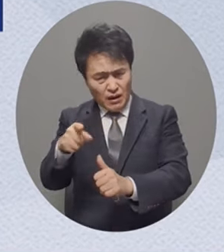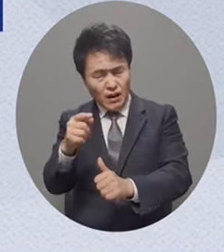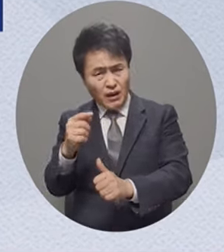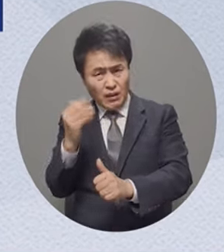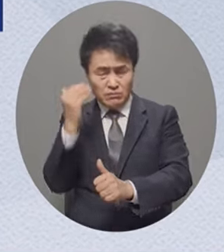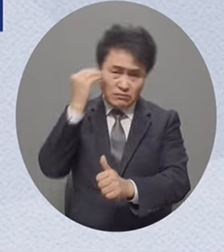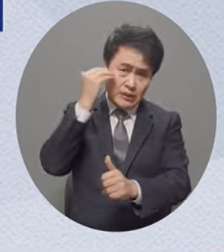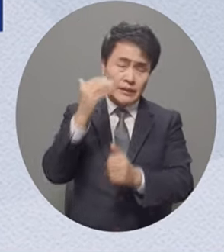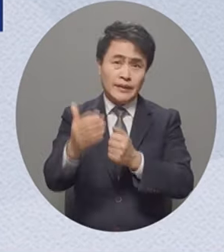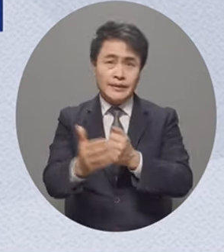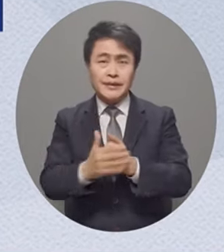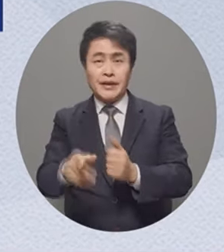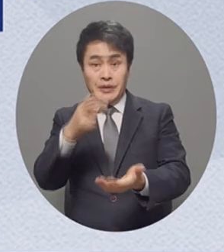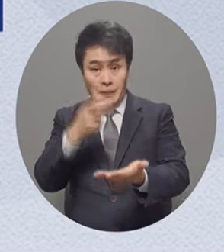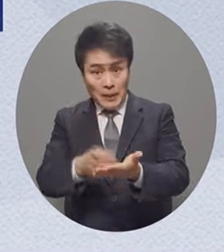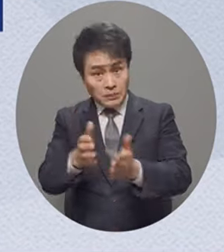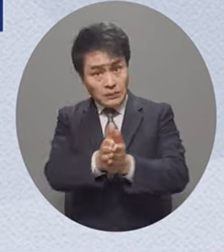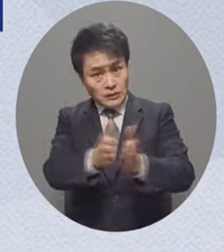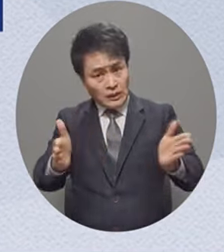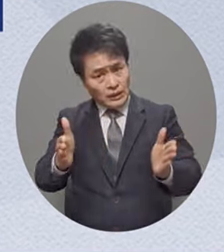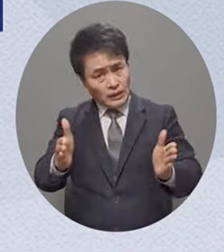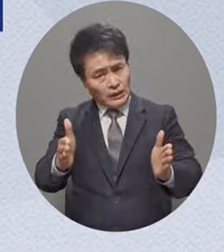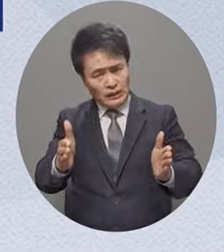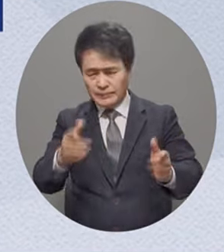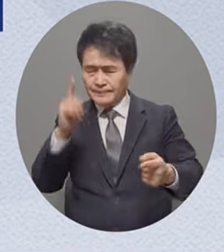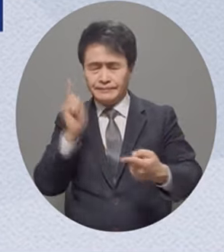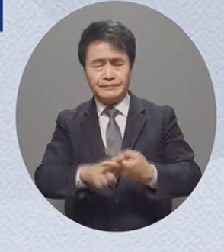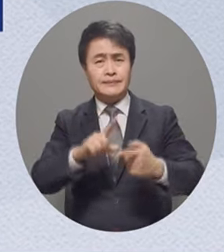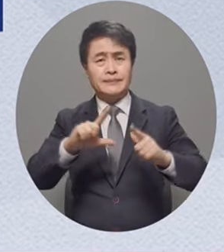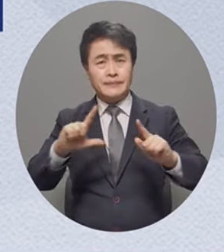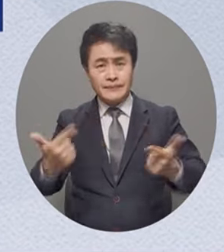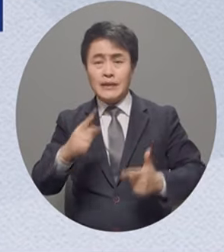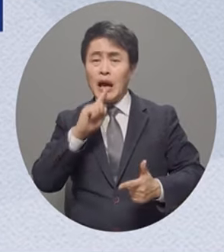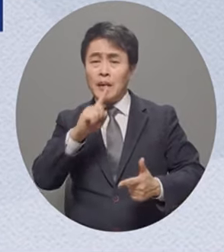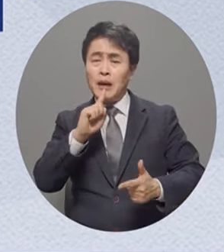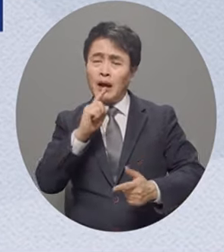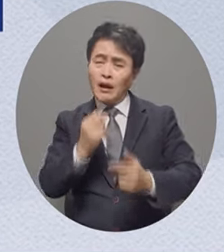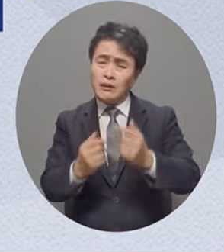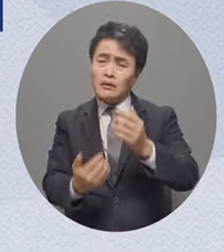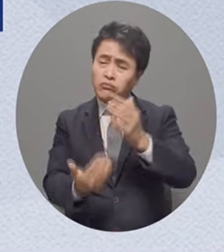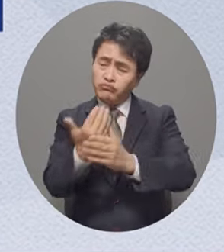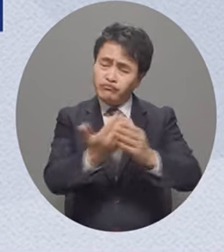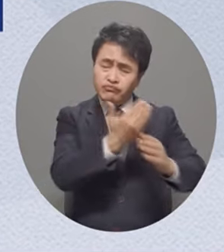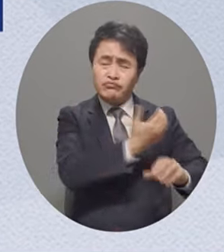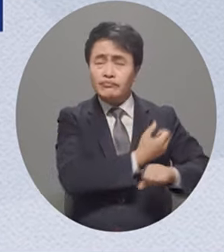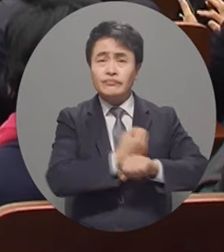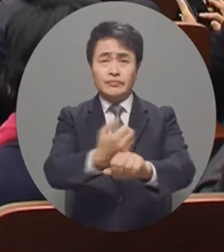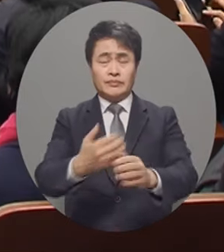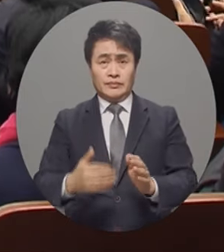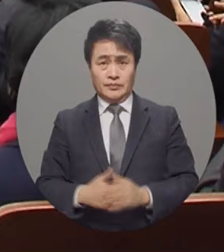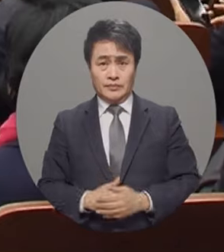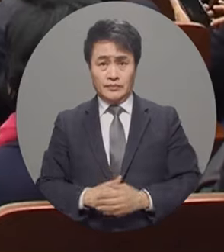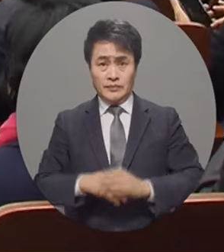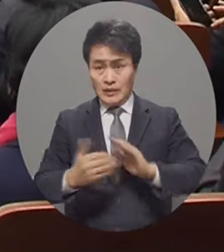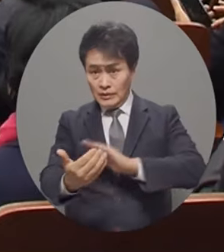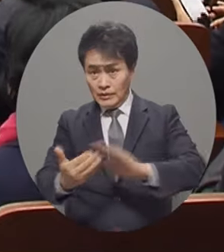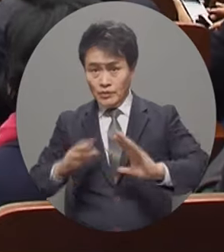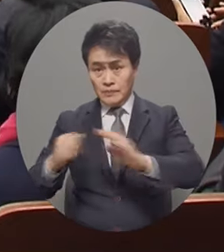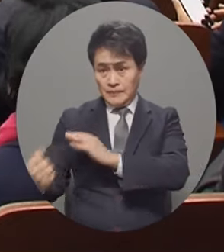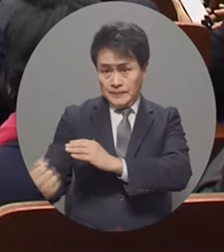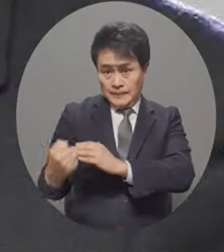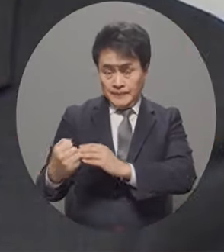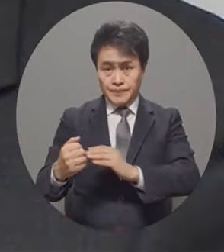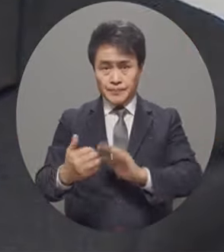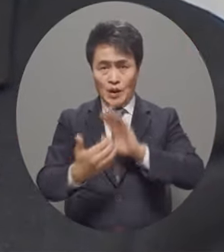있다며 이 법이 시행되는 게 적절하지 않다는 의견이 꾸준히 제기돼 왔다고 전했습니다. 앞서